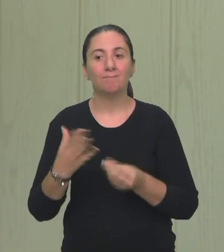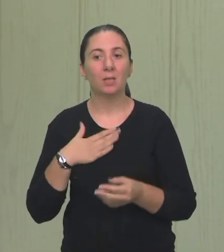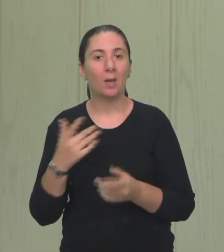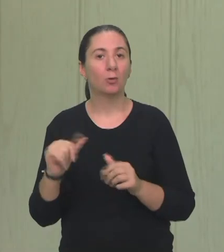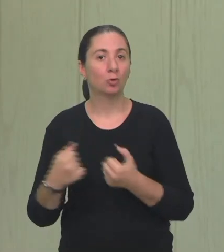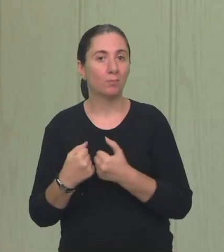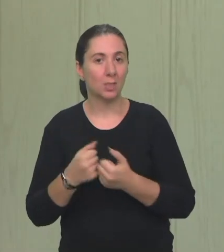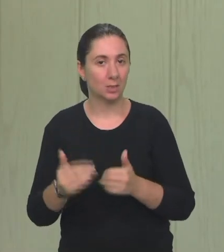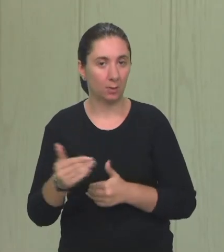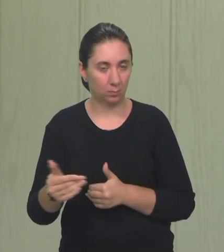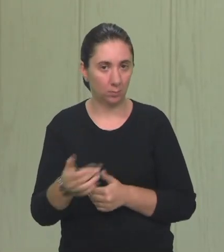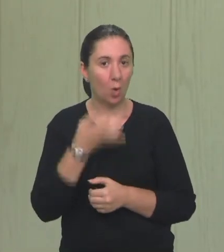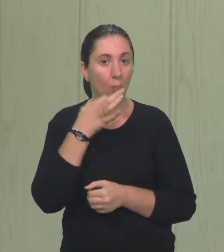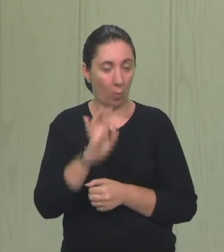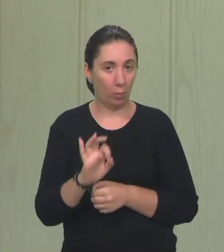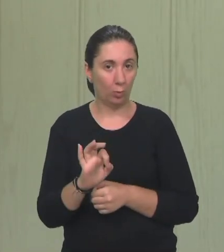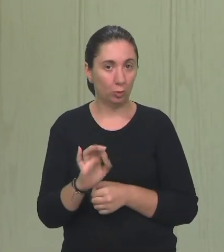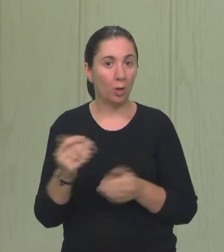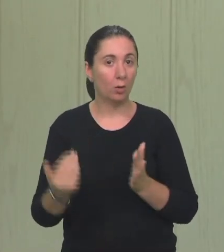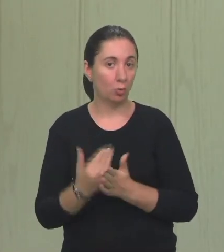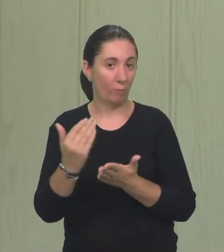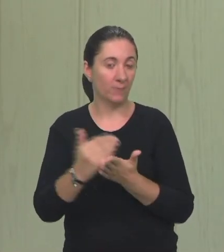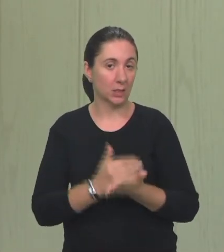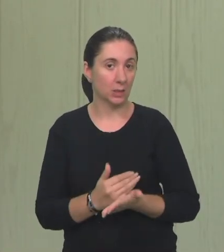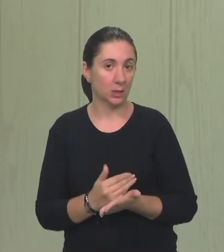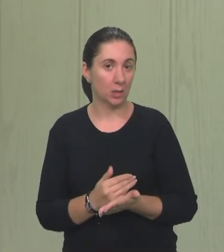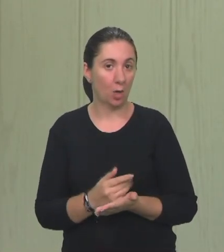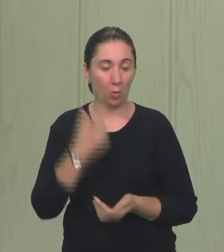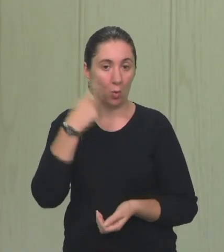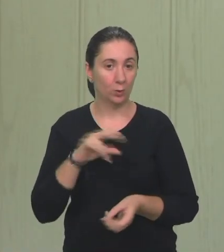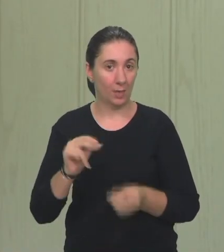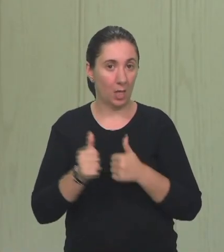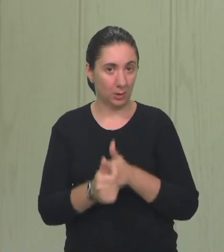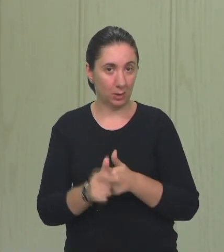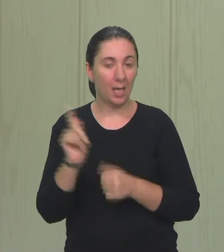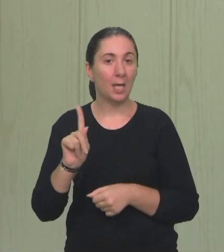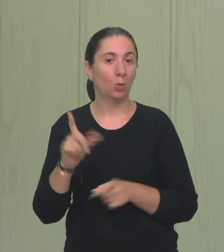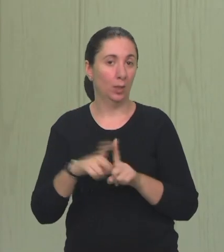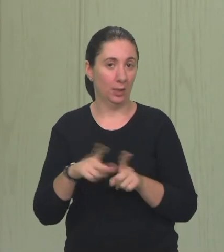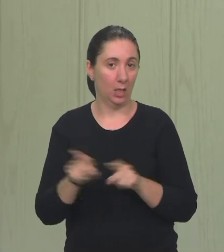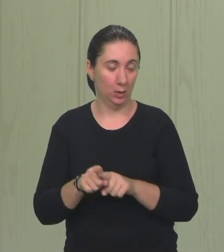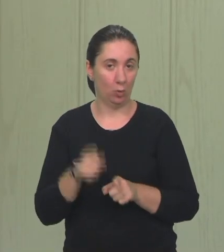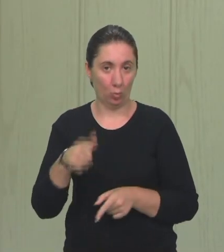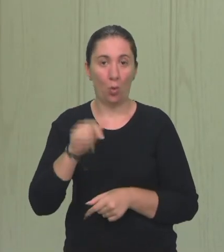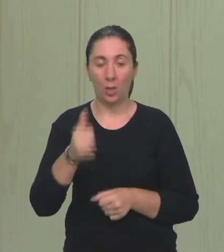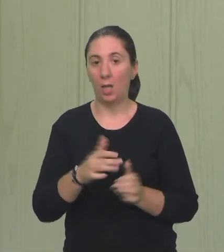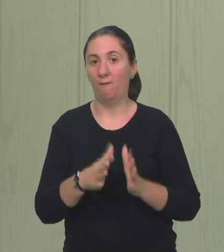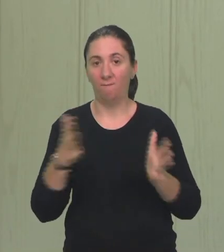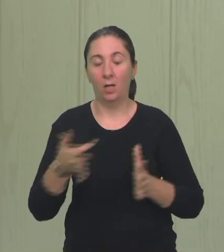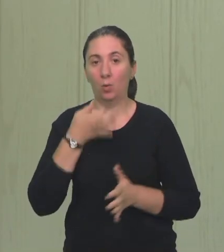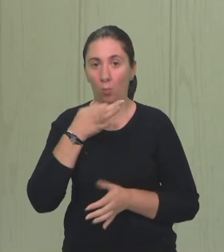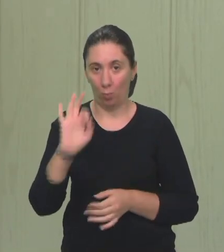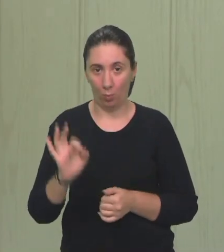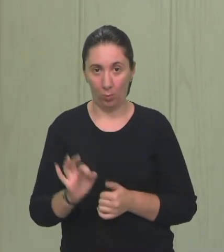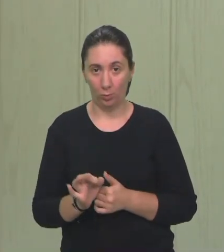napredak? Poboljšanje je svakako ovi novi zakoni o osobnoj asistenciji i o inkluzivnom dodatku. To je svakako